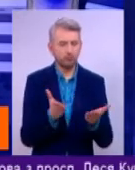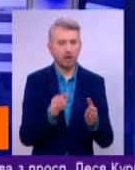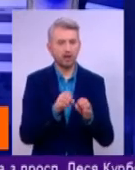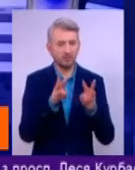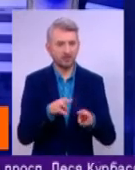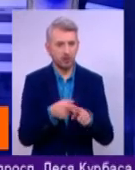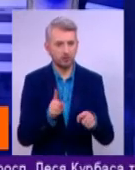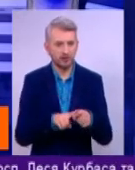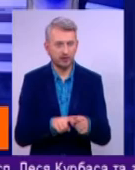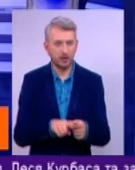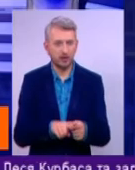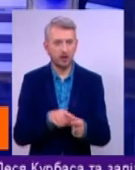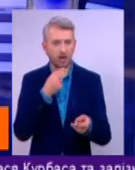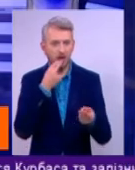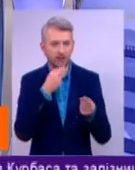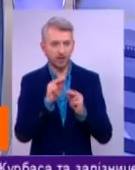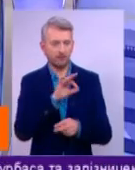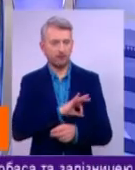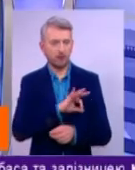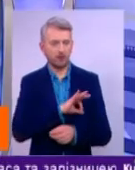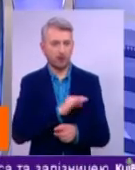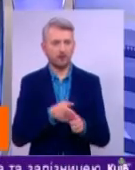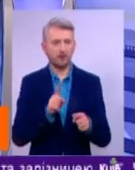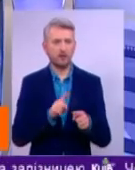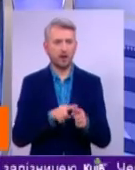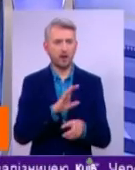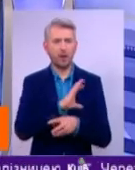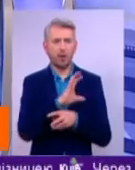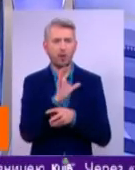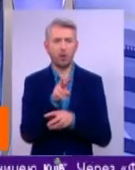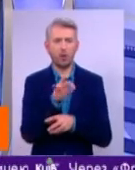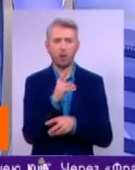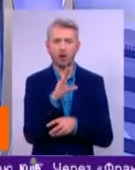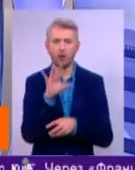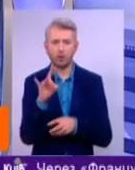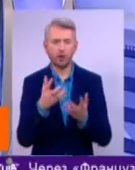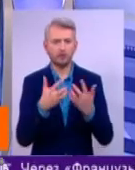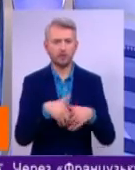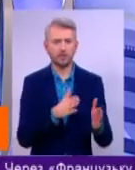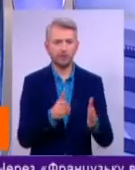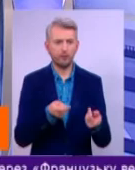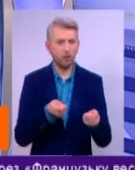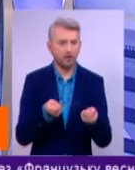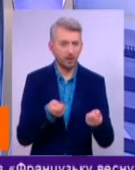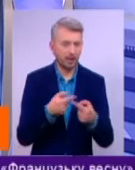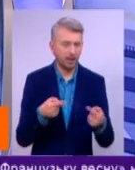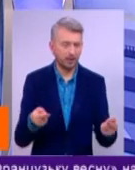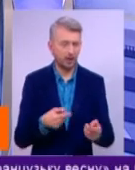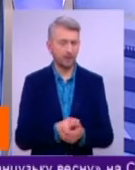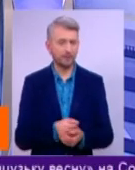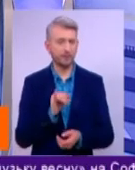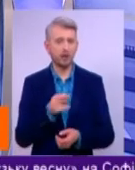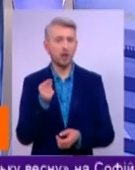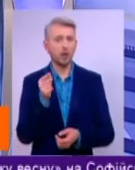забезпечується ефективне його використання, це локатори, це автоматизовані системи управління і так далі. І